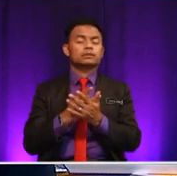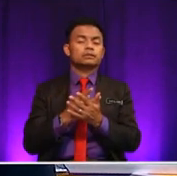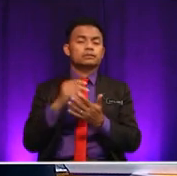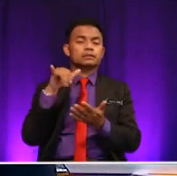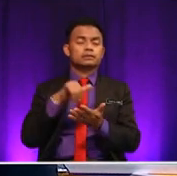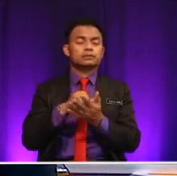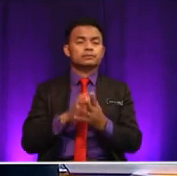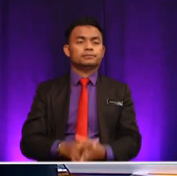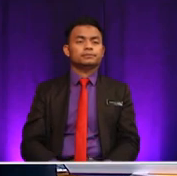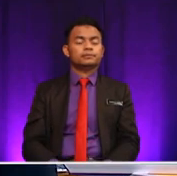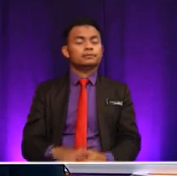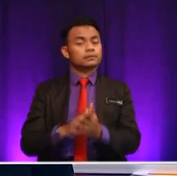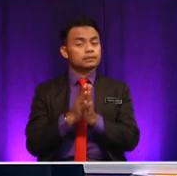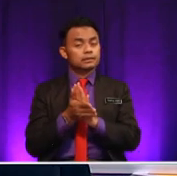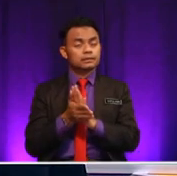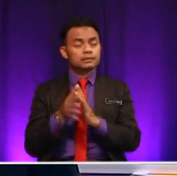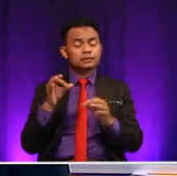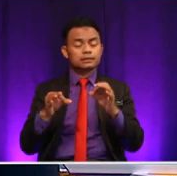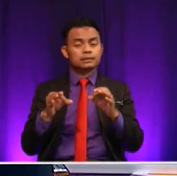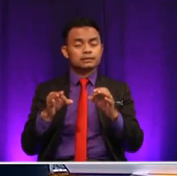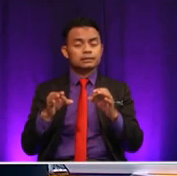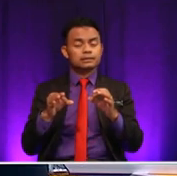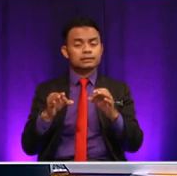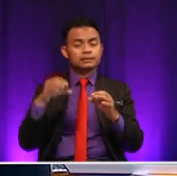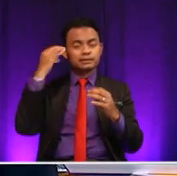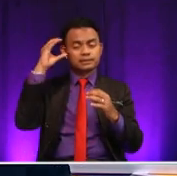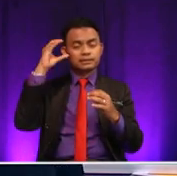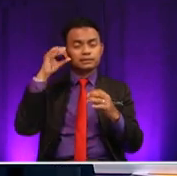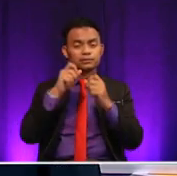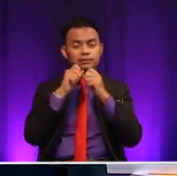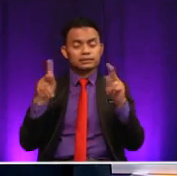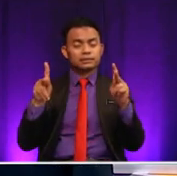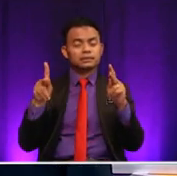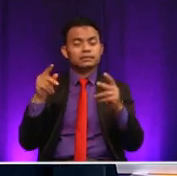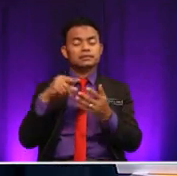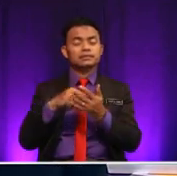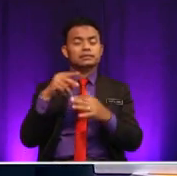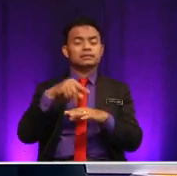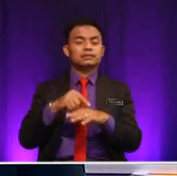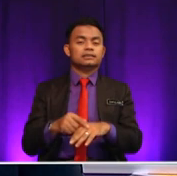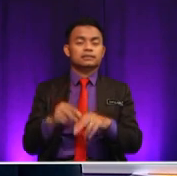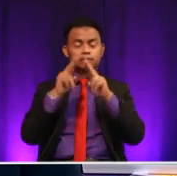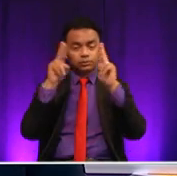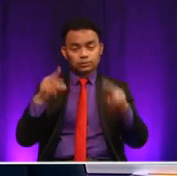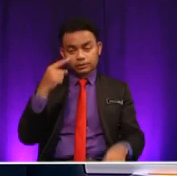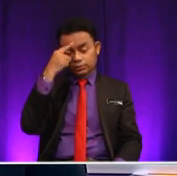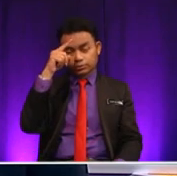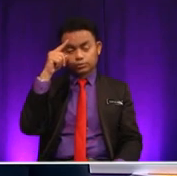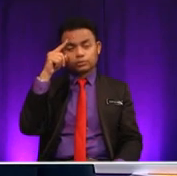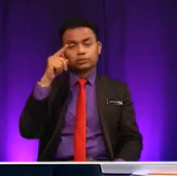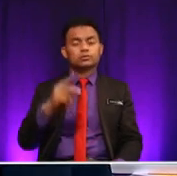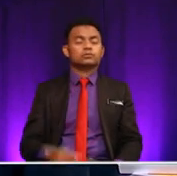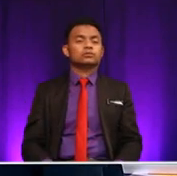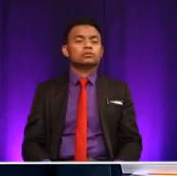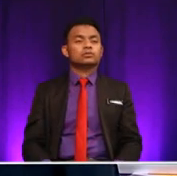ah terlalu cikgunya tekan di sini cikgunya tuh kan di sini ini adalah ujian untuk Komponen ketangkasan jadi gambar raja ini adalah